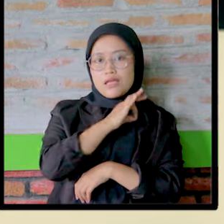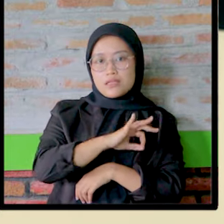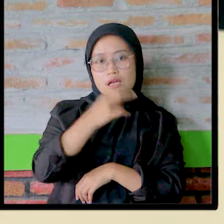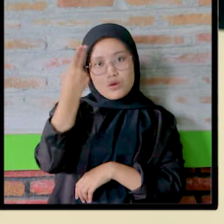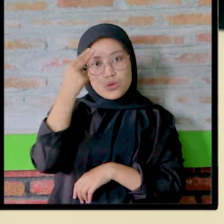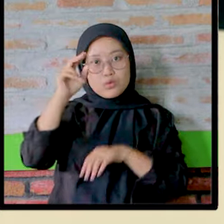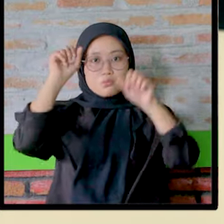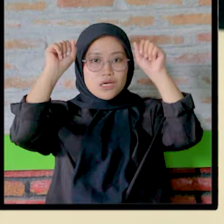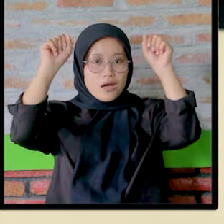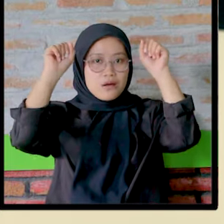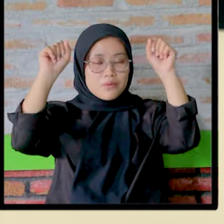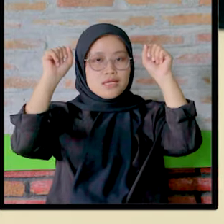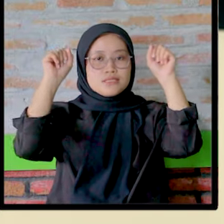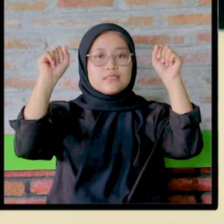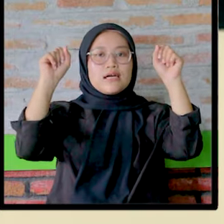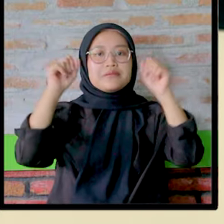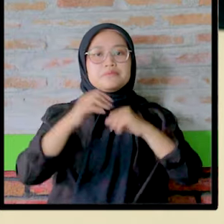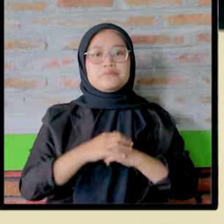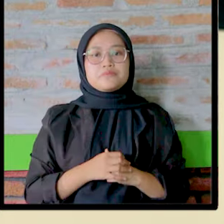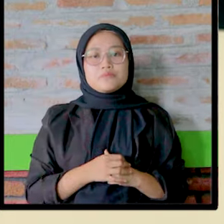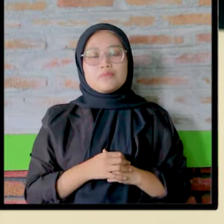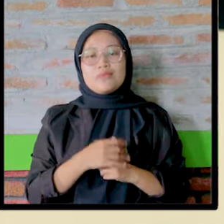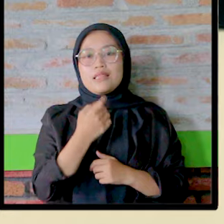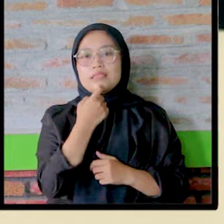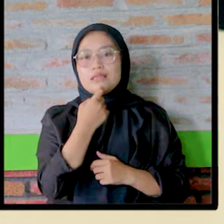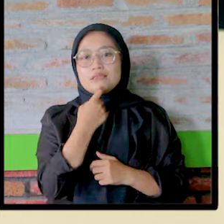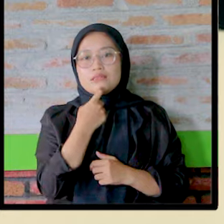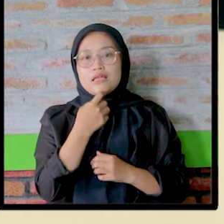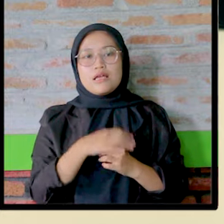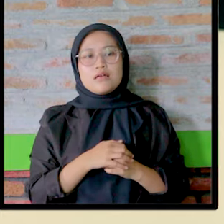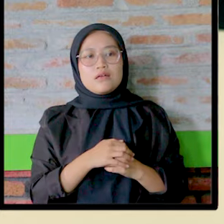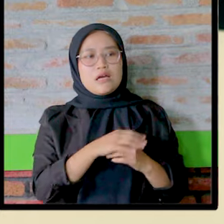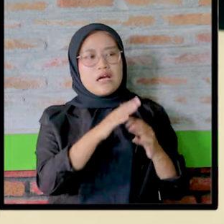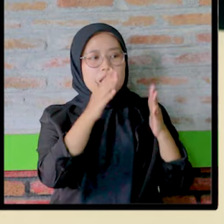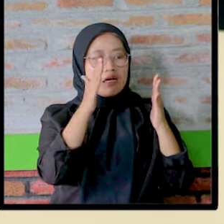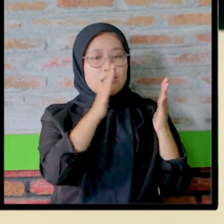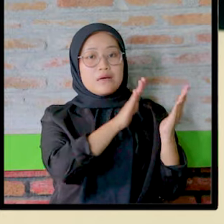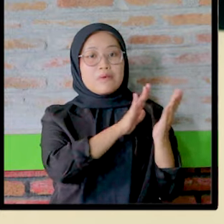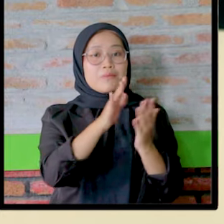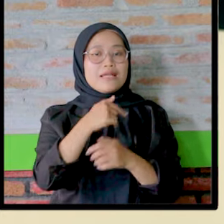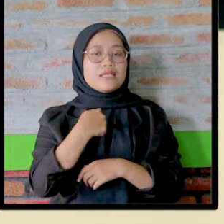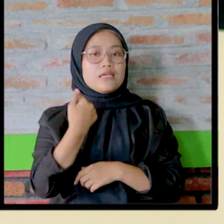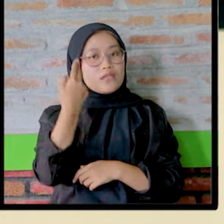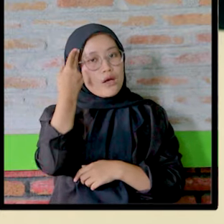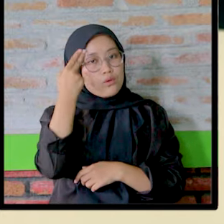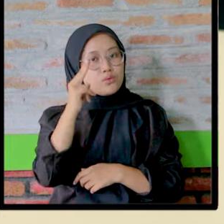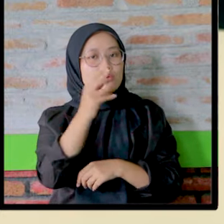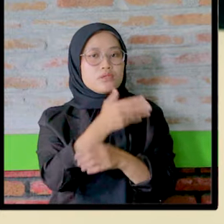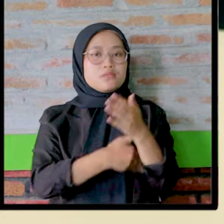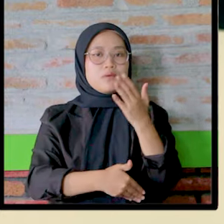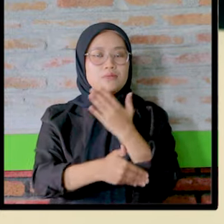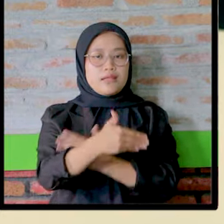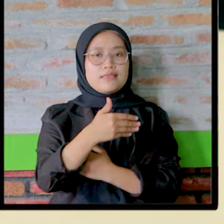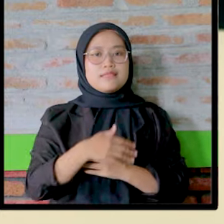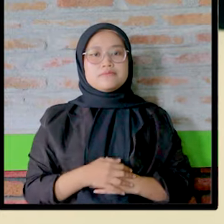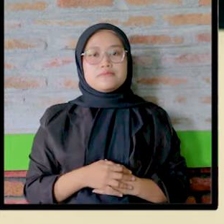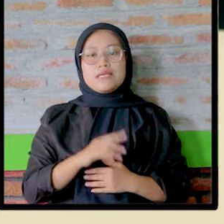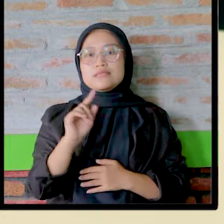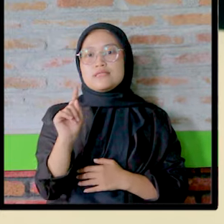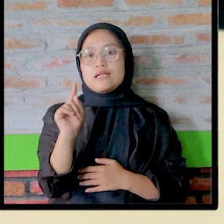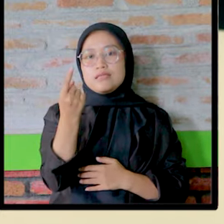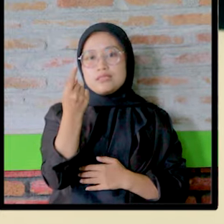mengkampanyekan ee tentang keperpihakan terhadap penyandang disabilitas atau diabel salah